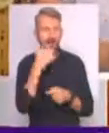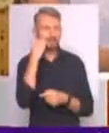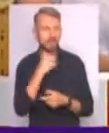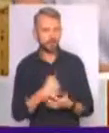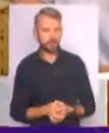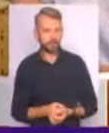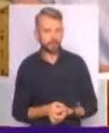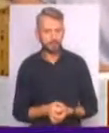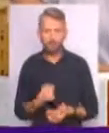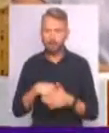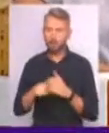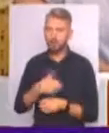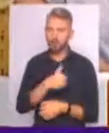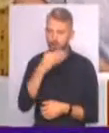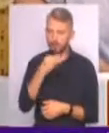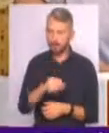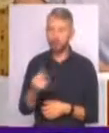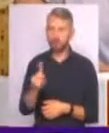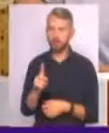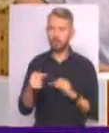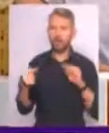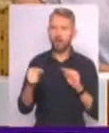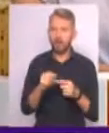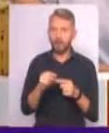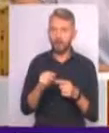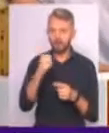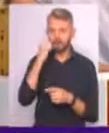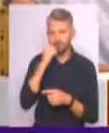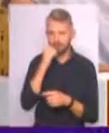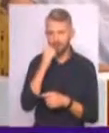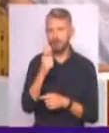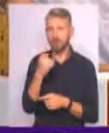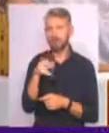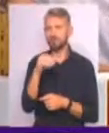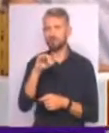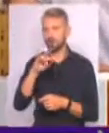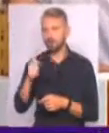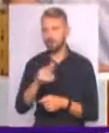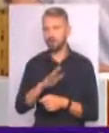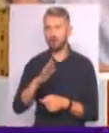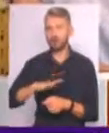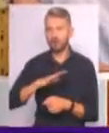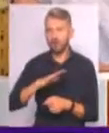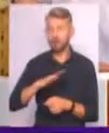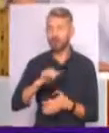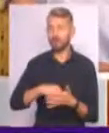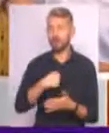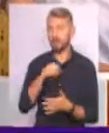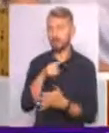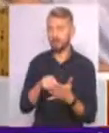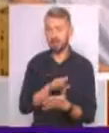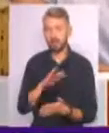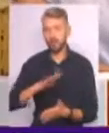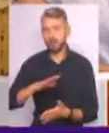антистарению. Тобто ви хочете сказати про антиейджинг. І чекаєте від мене запитання, але не дочекаєтесь, тому що в